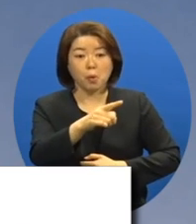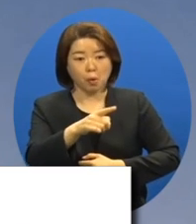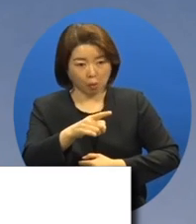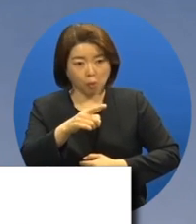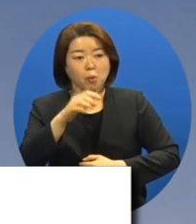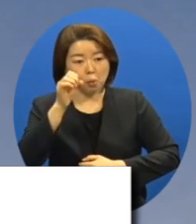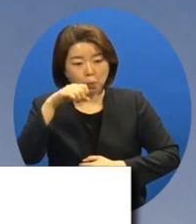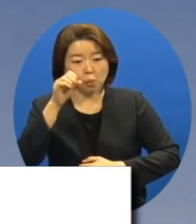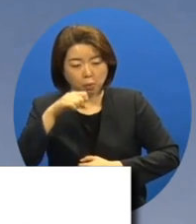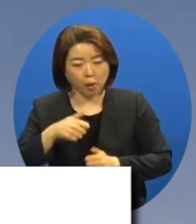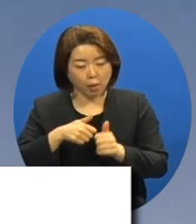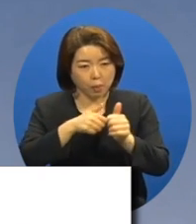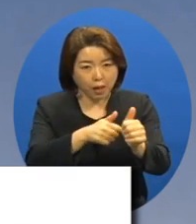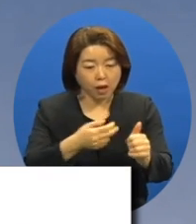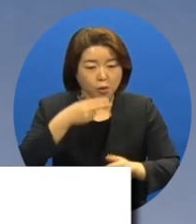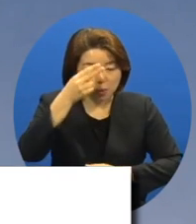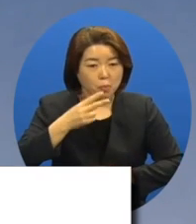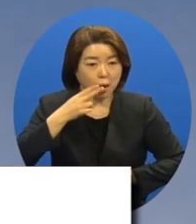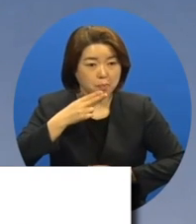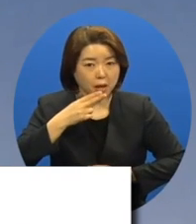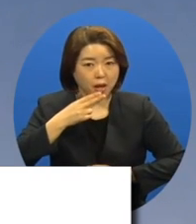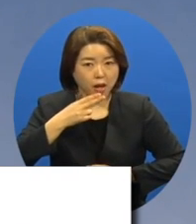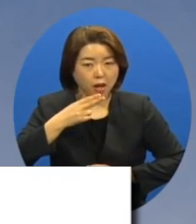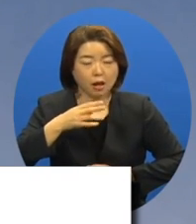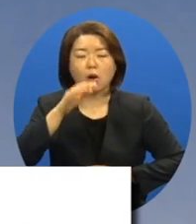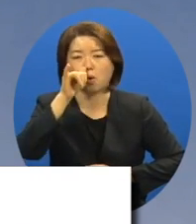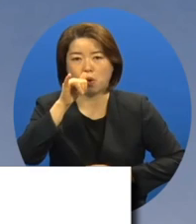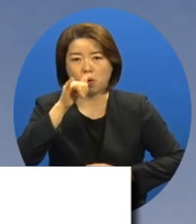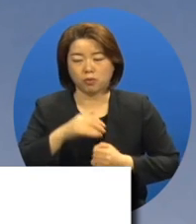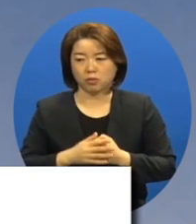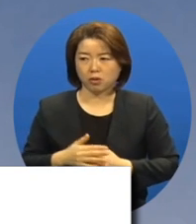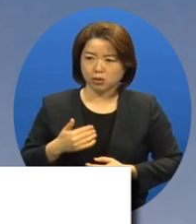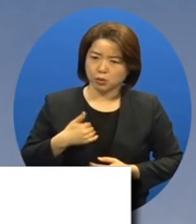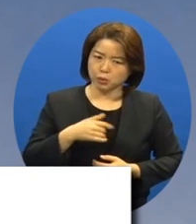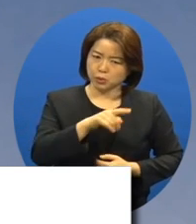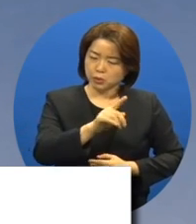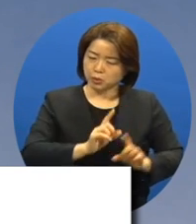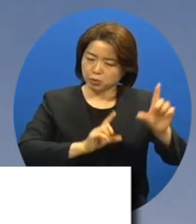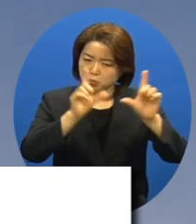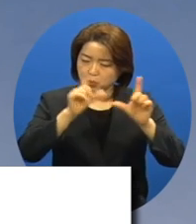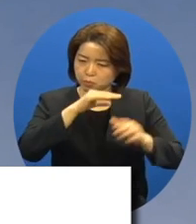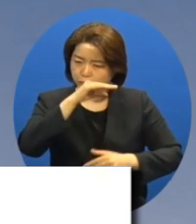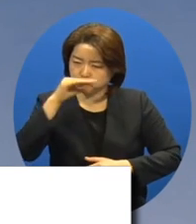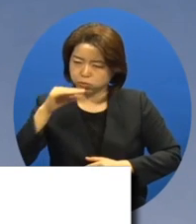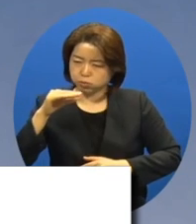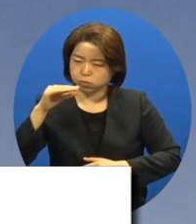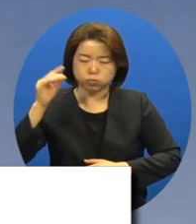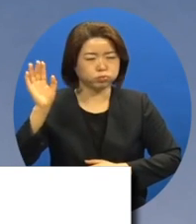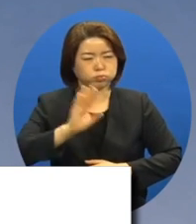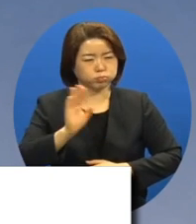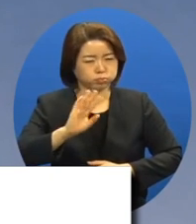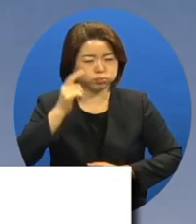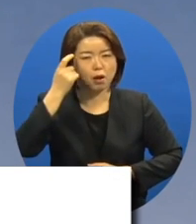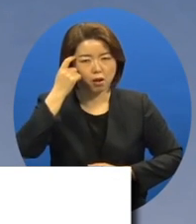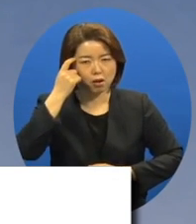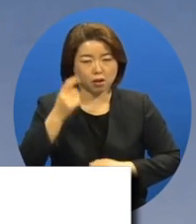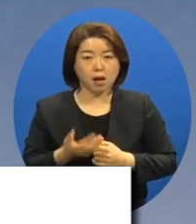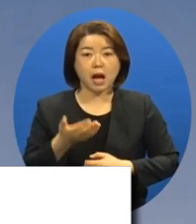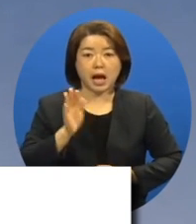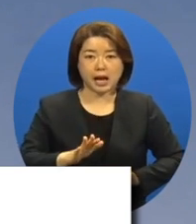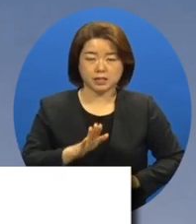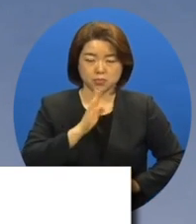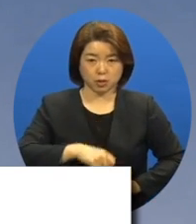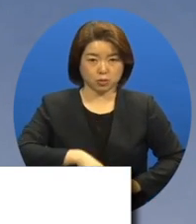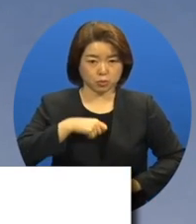담배를 하는 사람들도 생겼습니다 저는 그게 옳다고 생각하지 않았습니다 그렇지만 솔직히